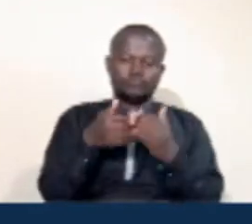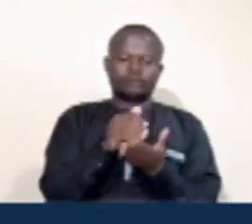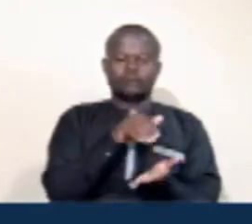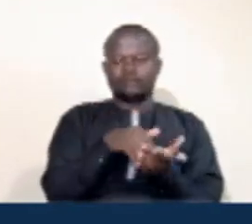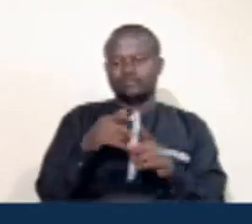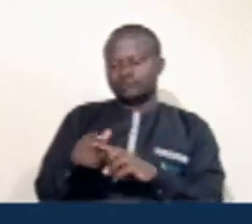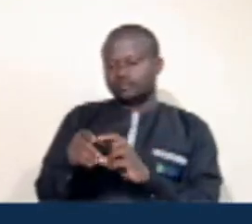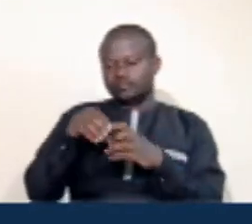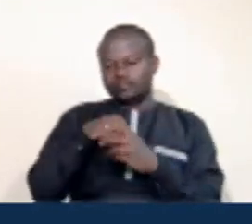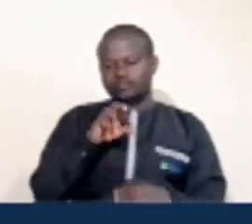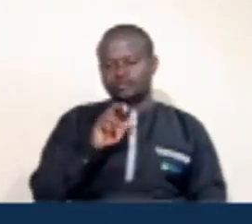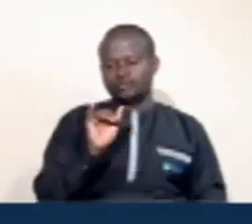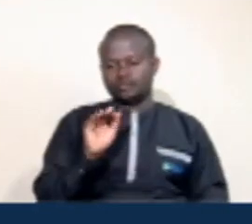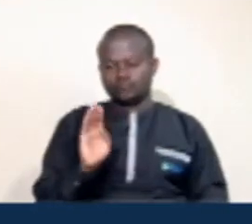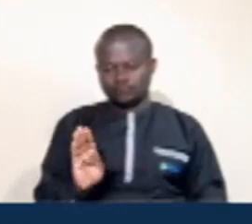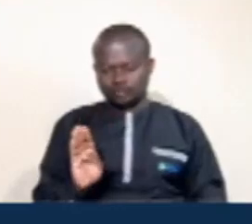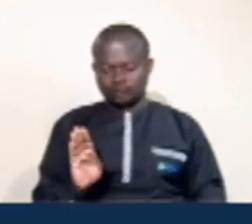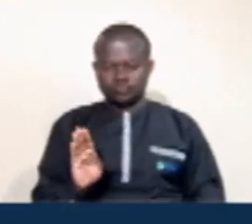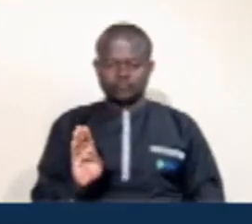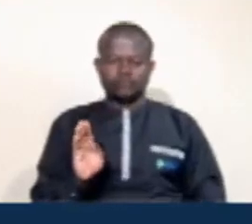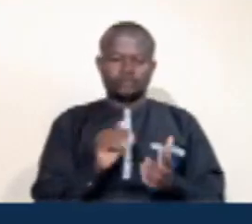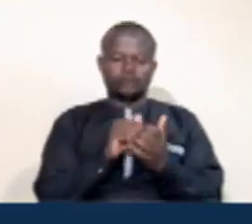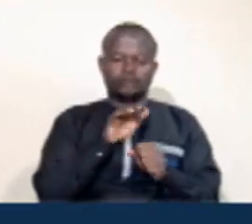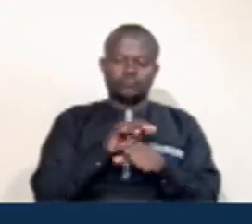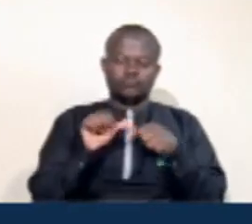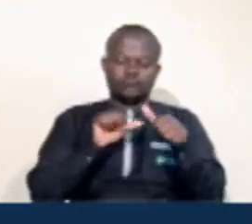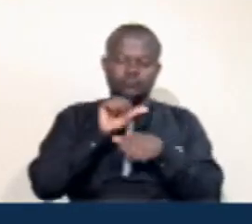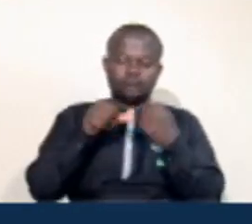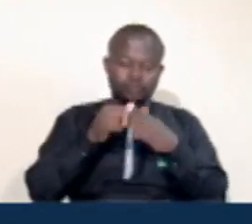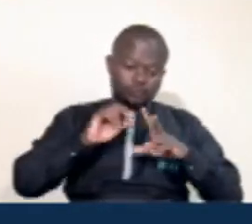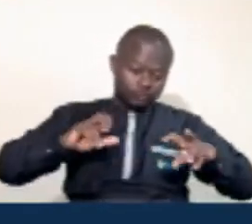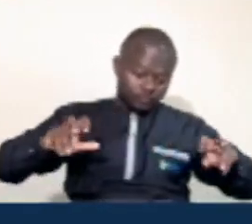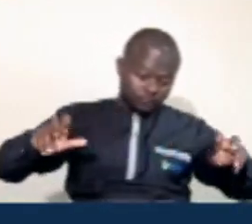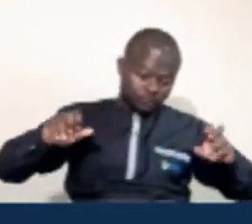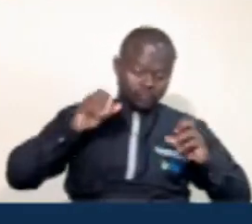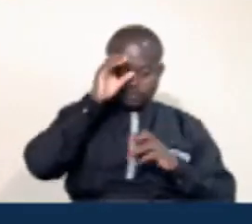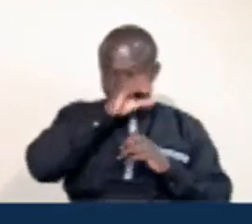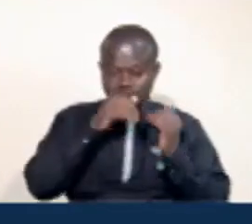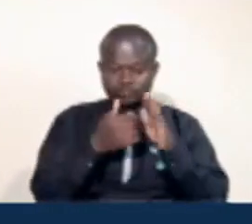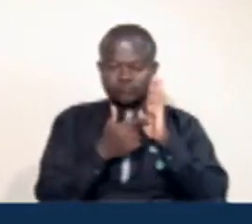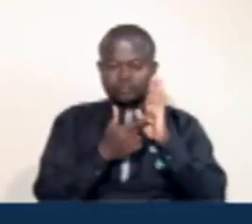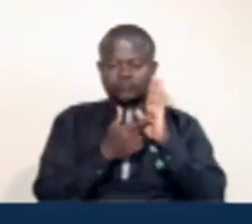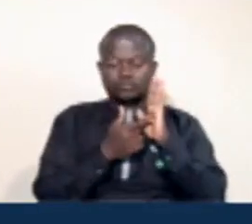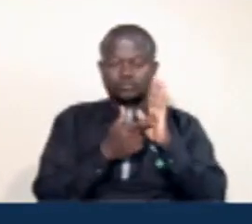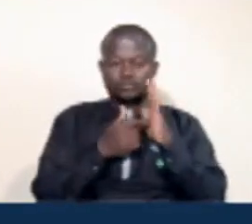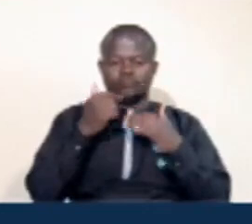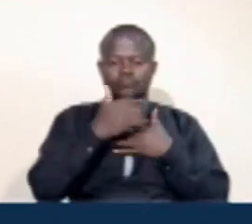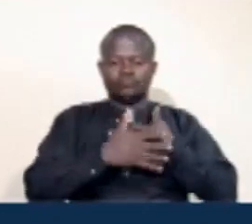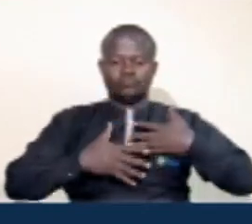bigo bitandukanye birimo na RIBU cyane cyane mu bigendanye no kugenza gushakisha n'ibimenyetso biba biri